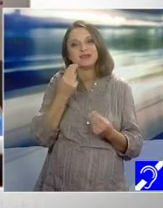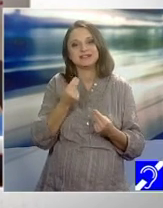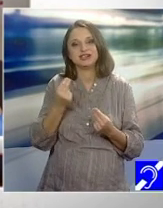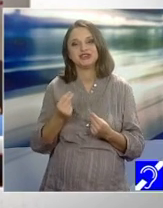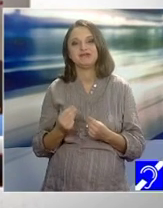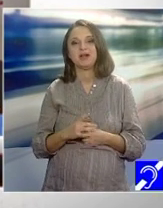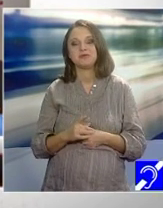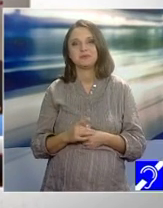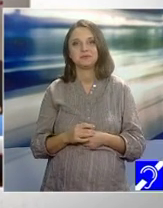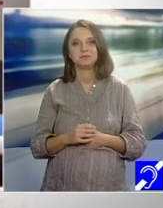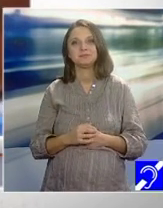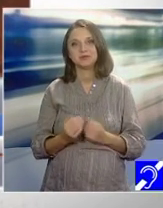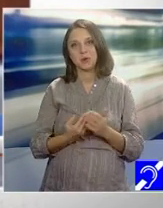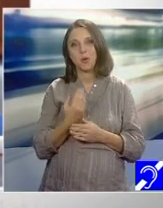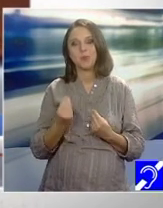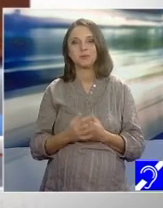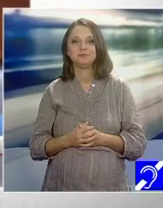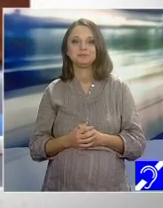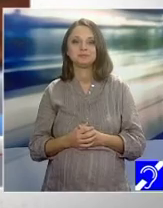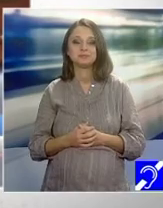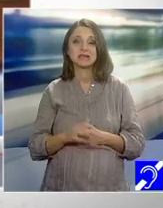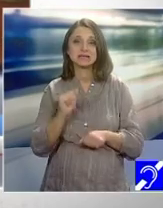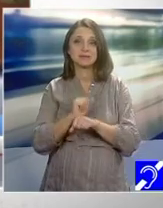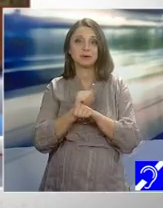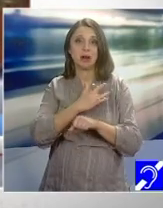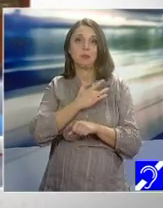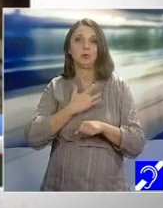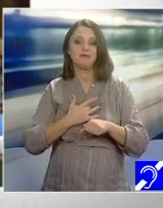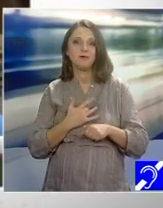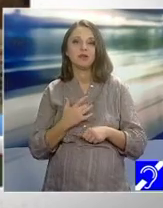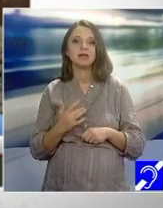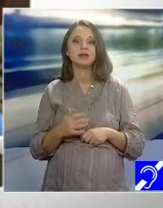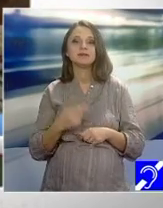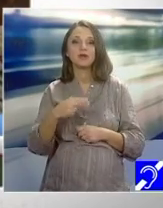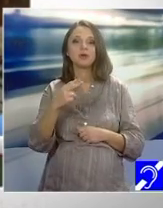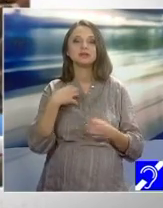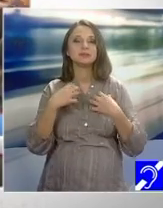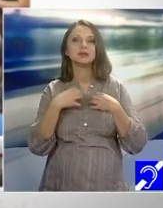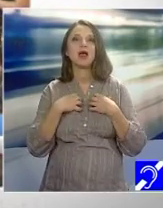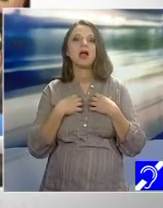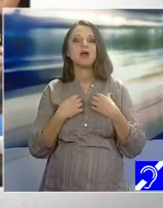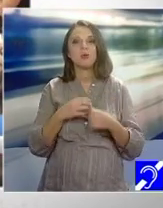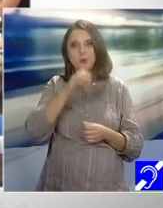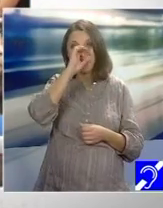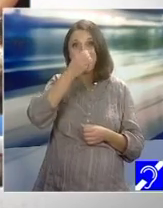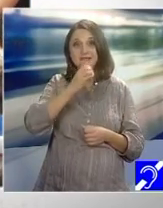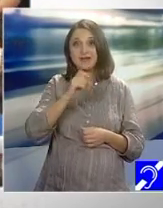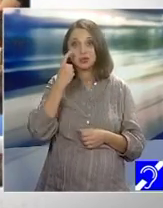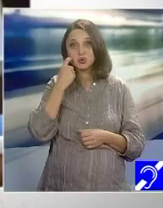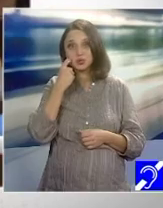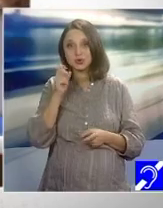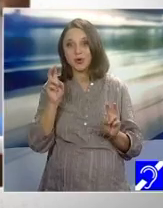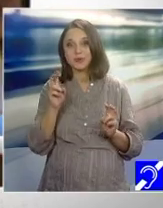să învețe ceva nou. Săptămâna Bunăvoinței continuă joi cu spectacolul Elefanțelul Curios. Reprezentația va fi